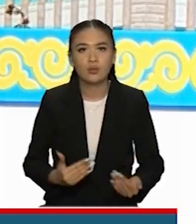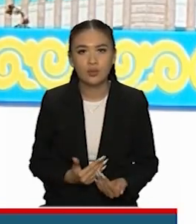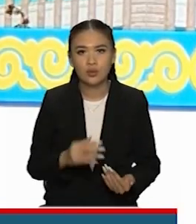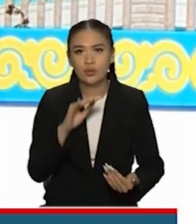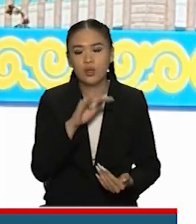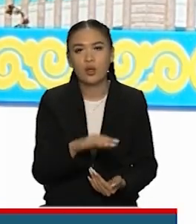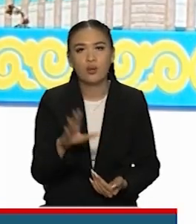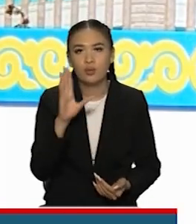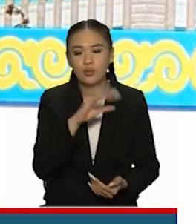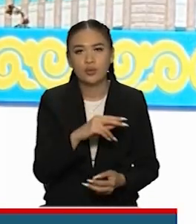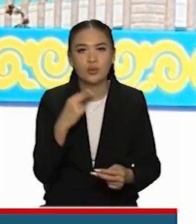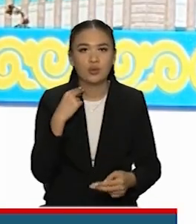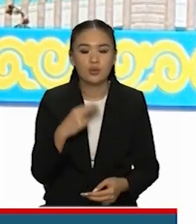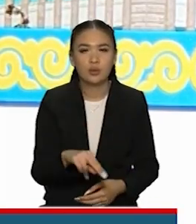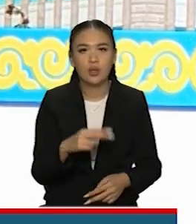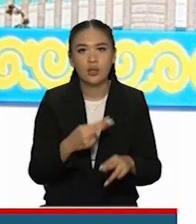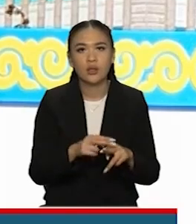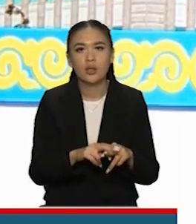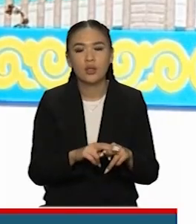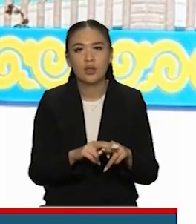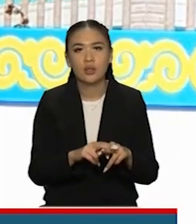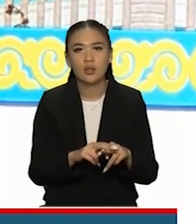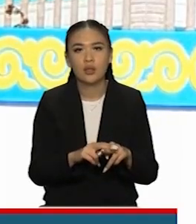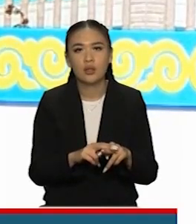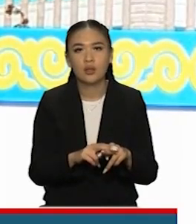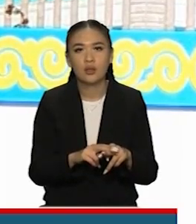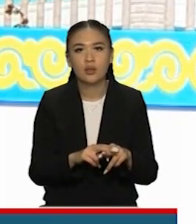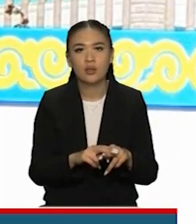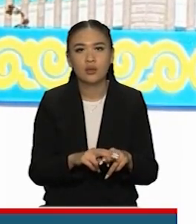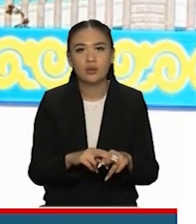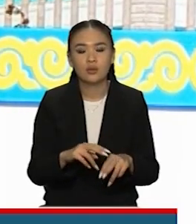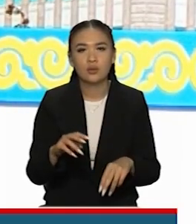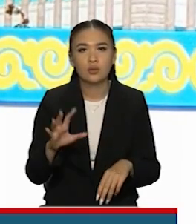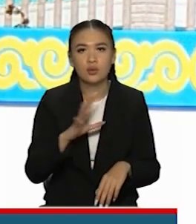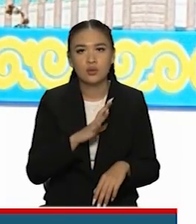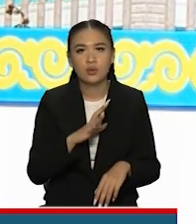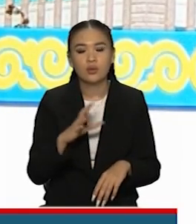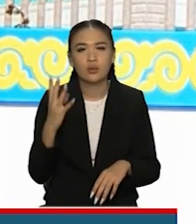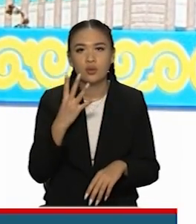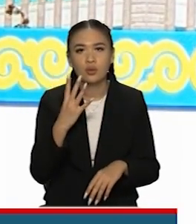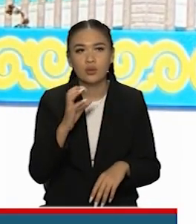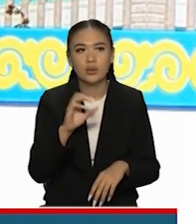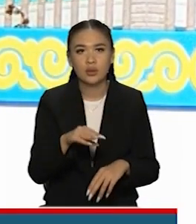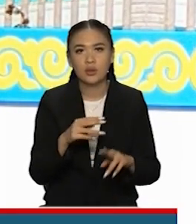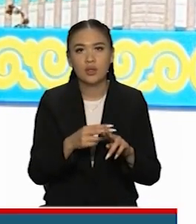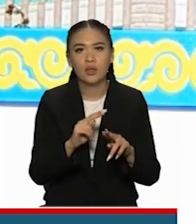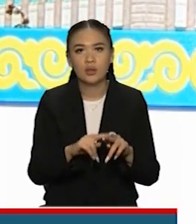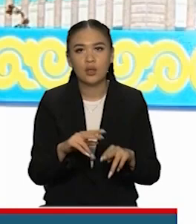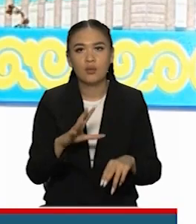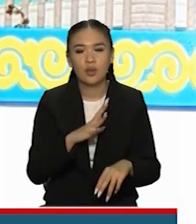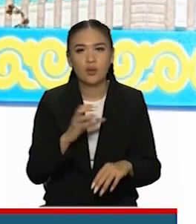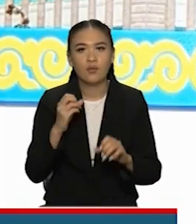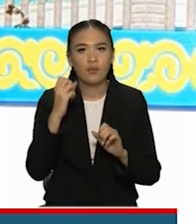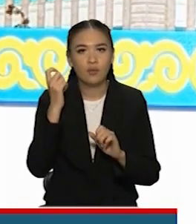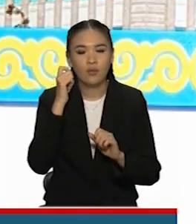айыру жазасы тағайындалсын. Қылмыс кодексінің 121-4 бөлімімен педагогикалық лауазымдарды және кәмелетке толмаған